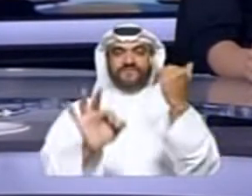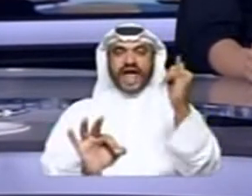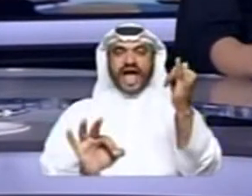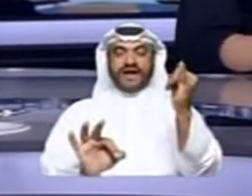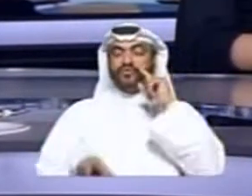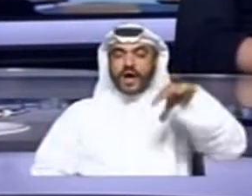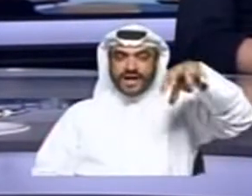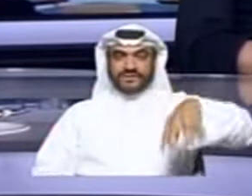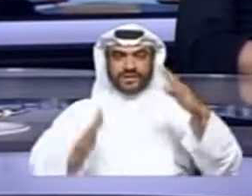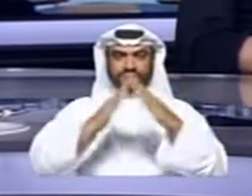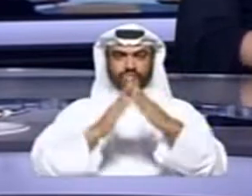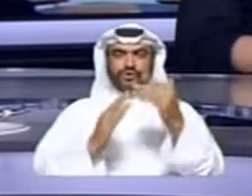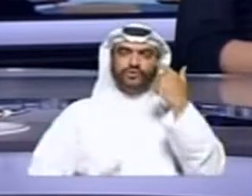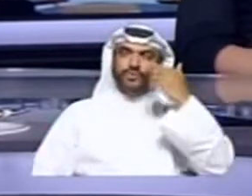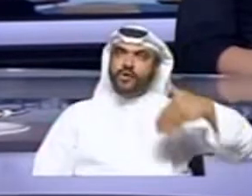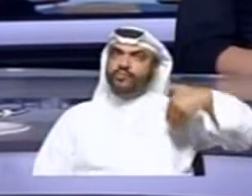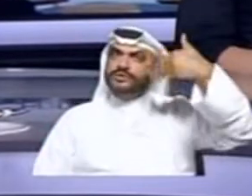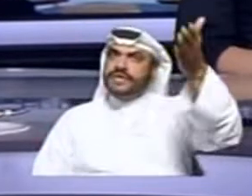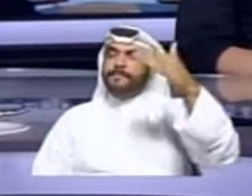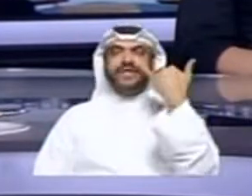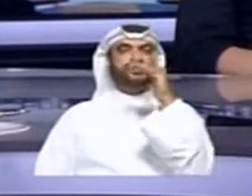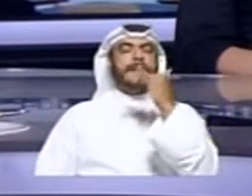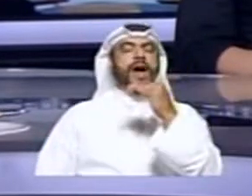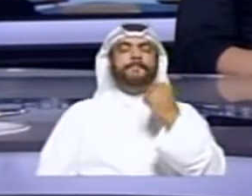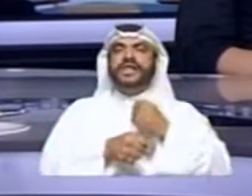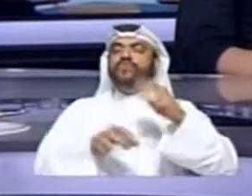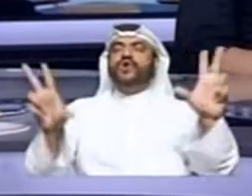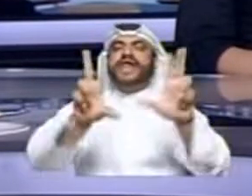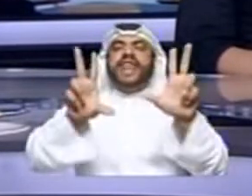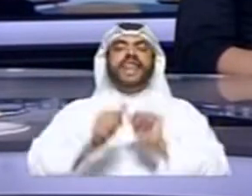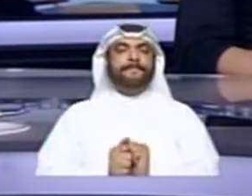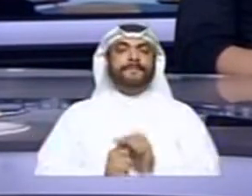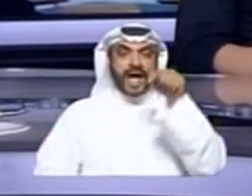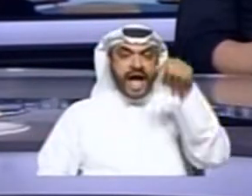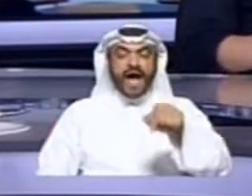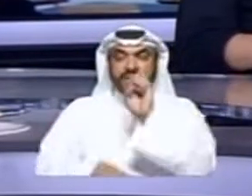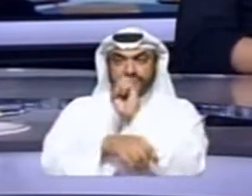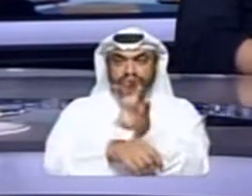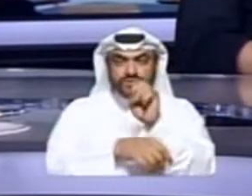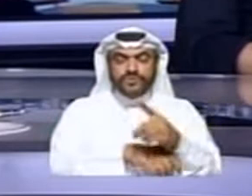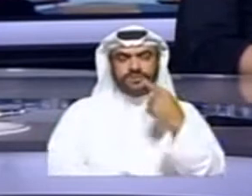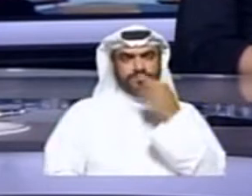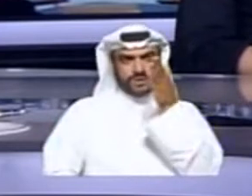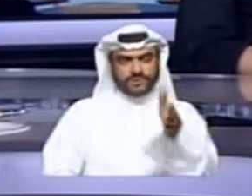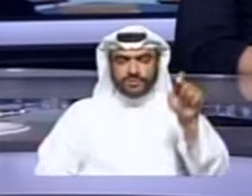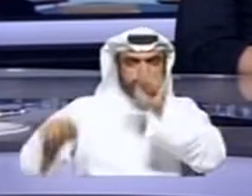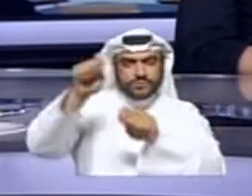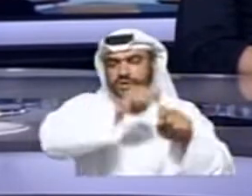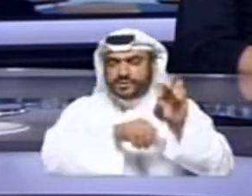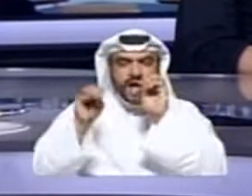الملتقى تحت شعار رؤية الشباب لمستقبل الإعلام. هذا ويهدف الملتقى إلى تطوير الخطاب الإعلامي وقدرات